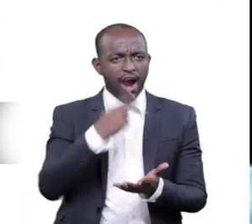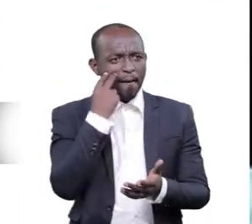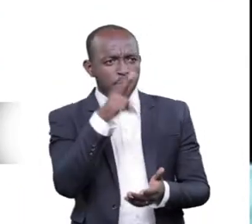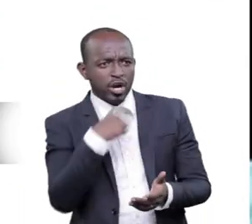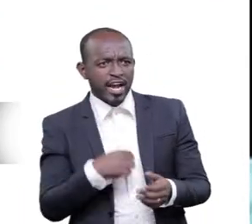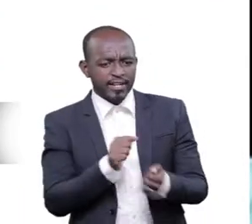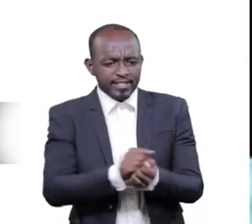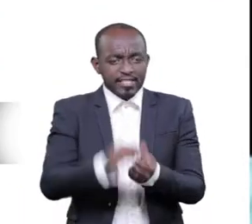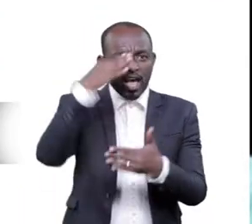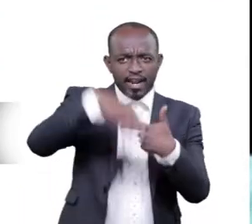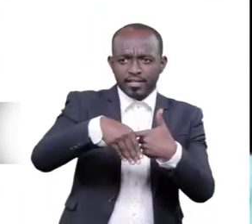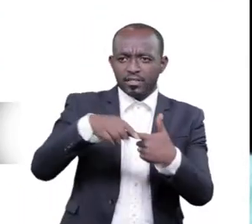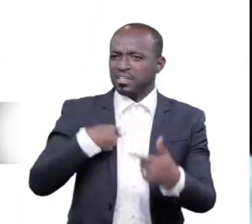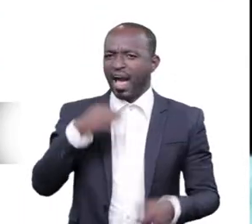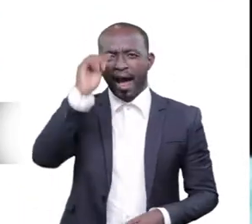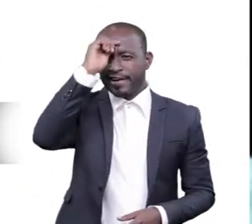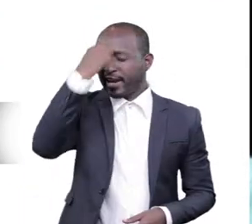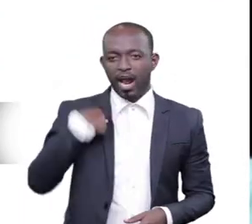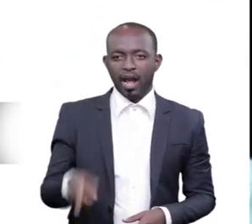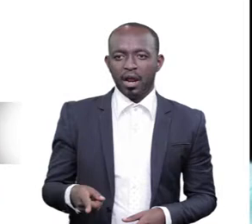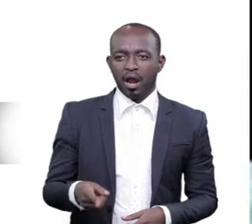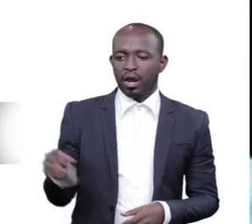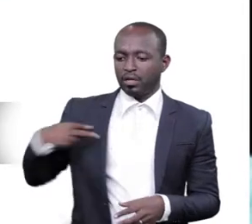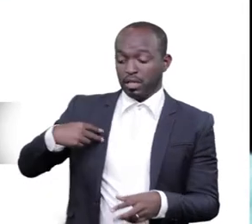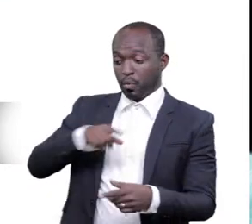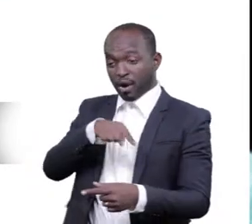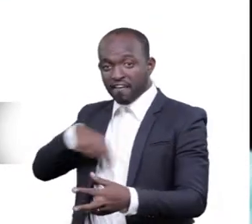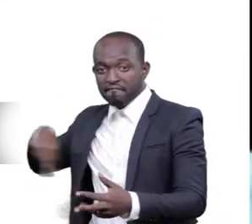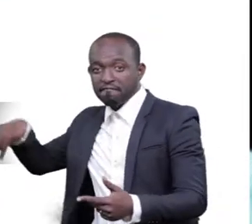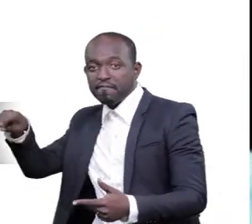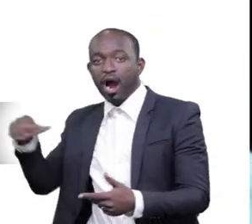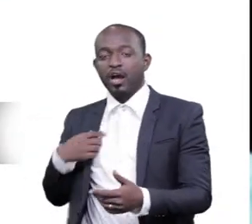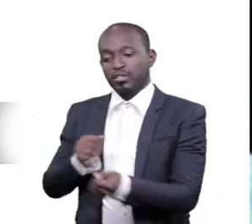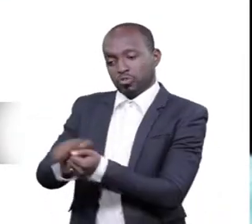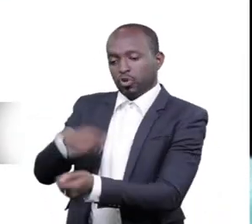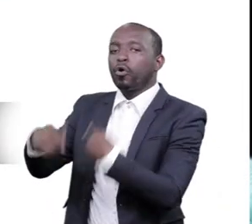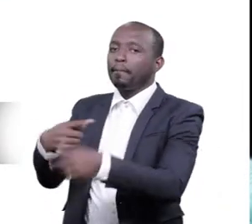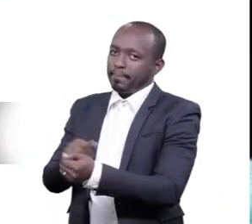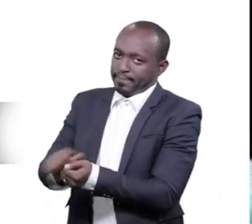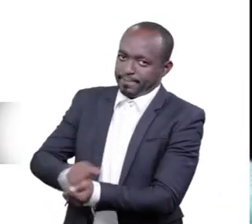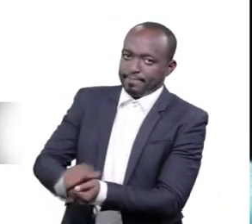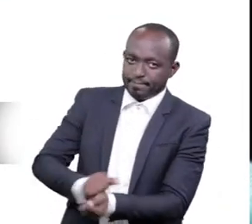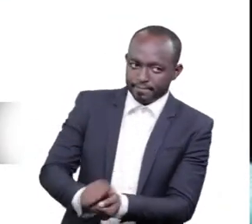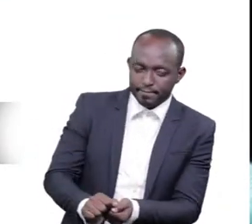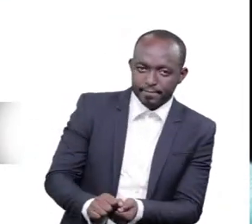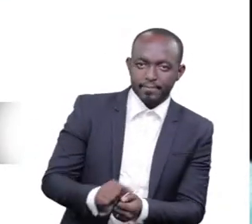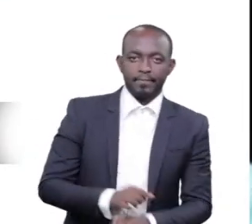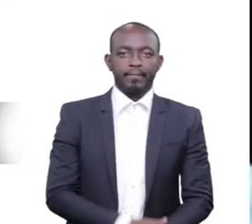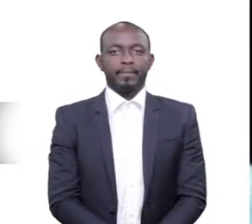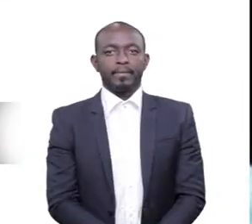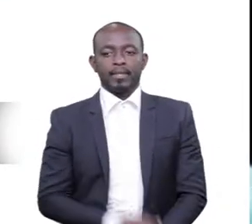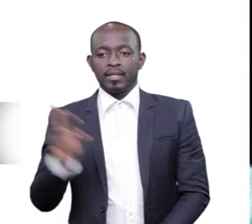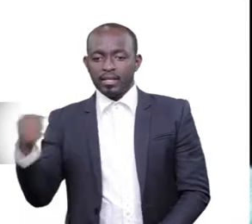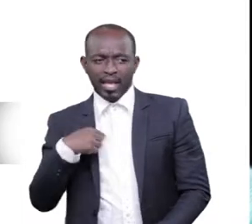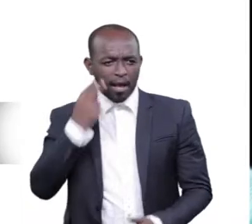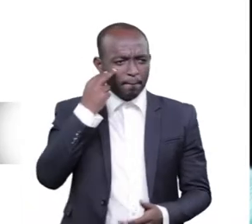gutyo nyine kuzana iyindi myenda yo kwanika nari ntararangiza gufura nsanga amaze kuyikura